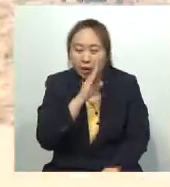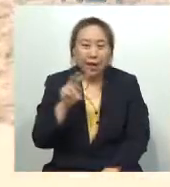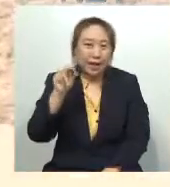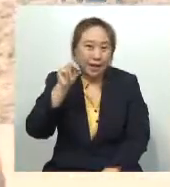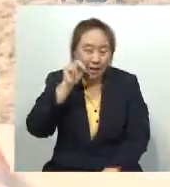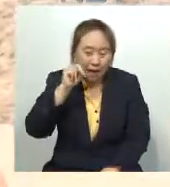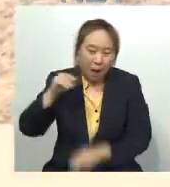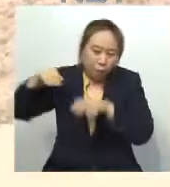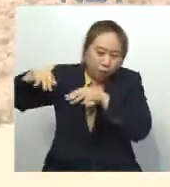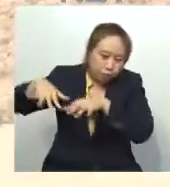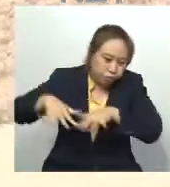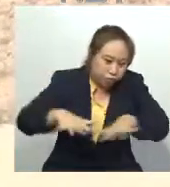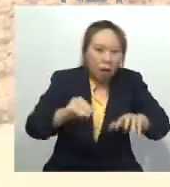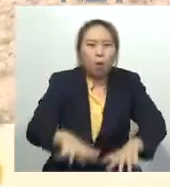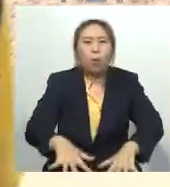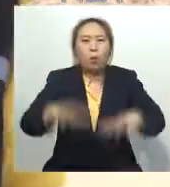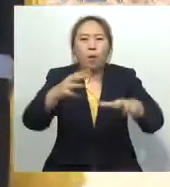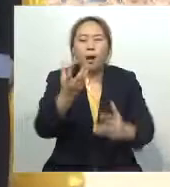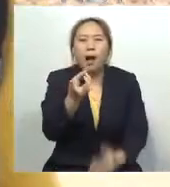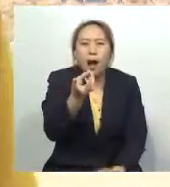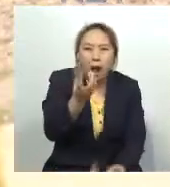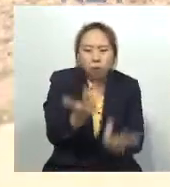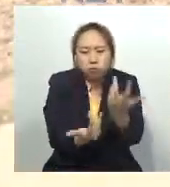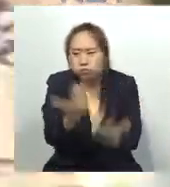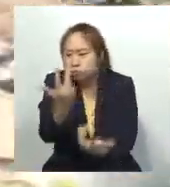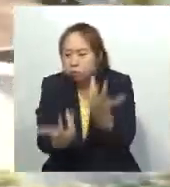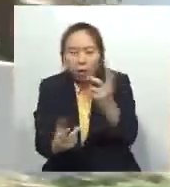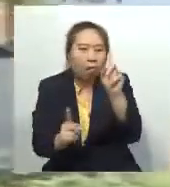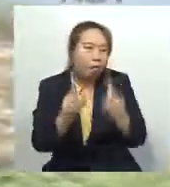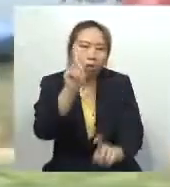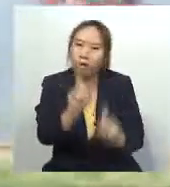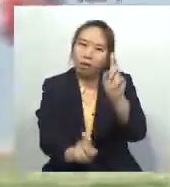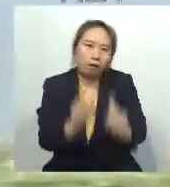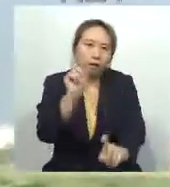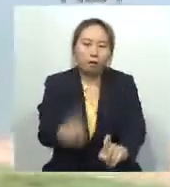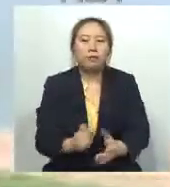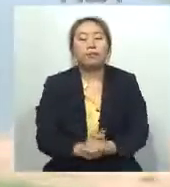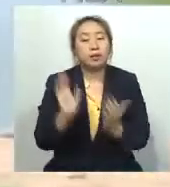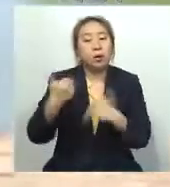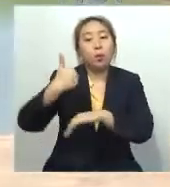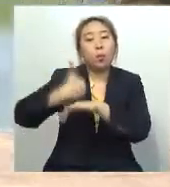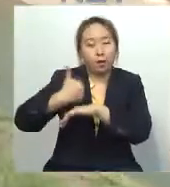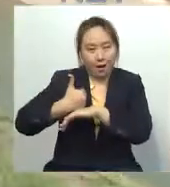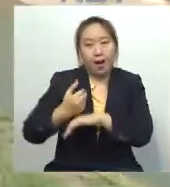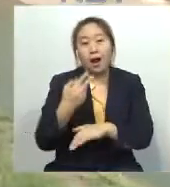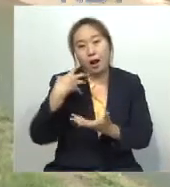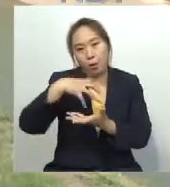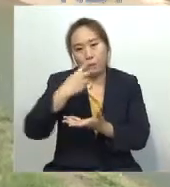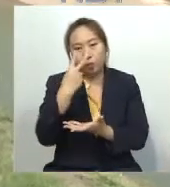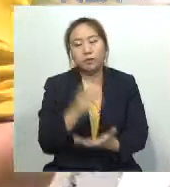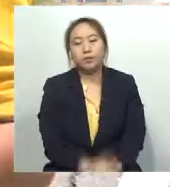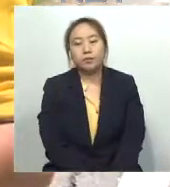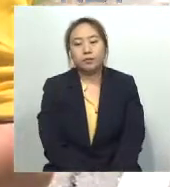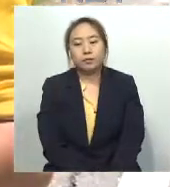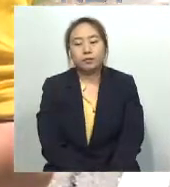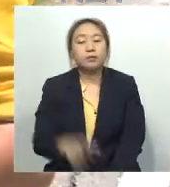งเข้าไปจะทำให้ผลผลิตทางการเกษตรเสียหายไปฟังเสียงผู้อำนวยการโครงการส่งน้ำชลประทานบางบานครับ